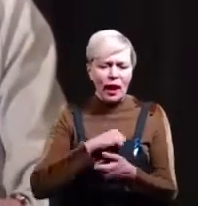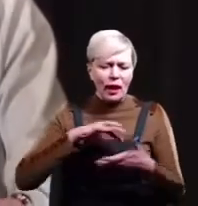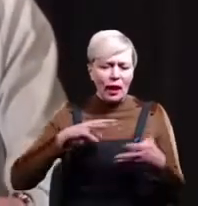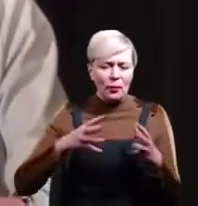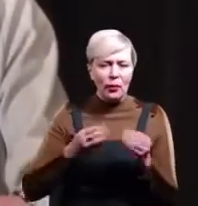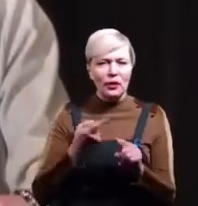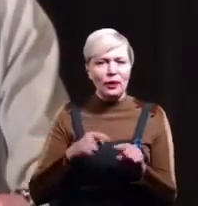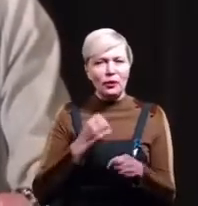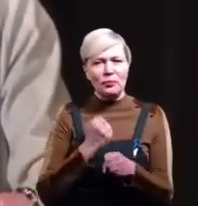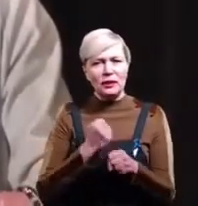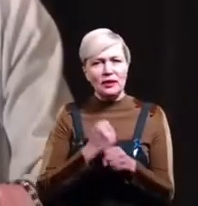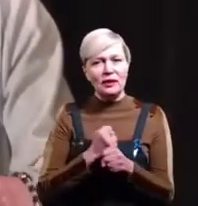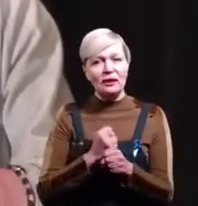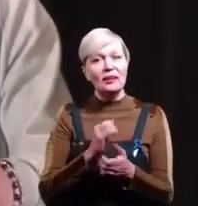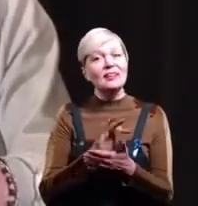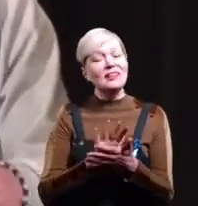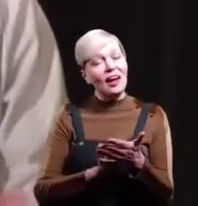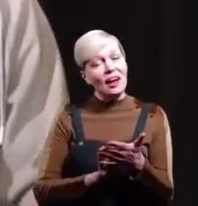если вы используете